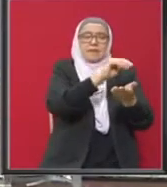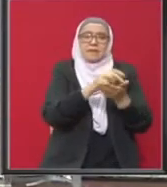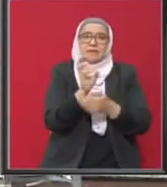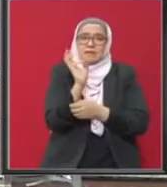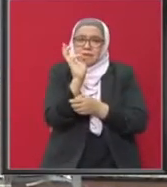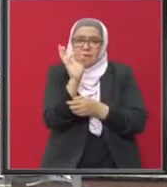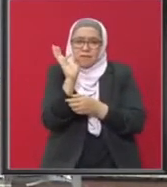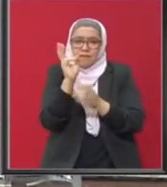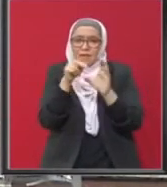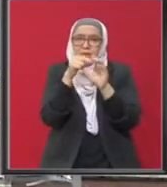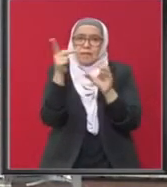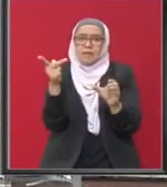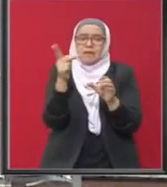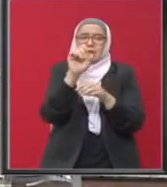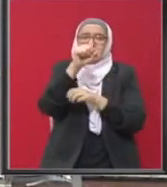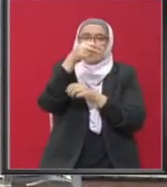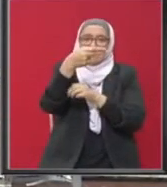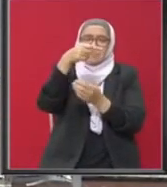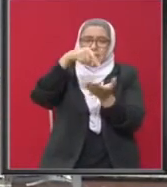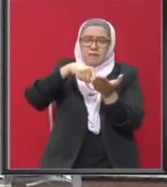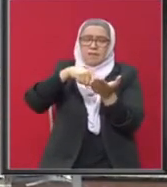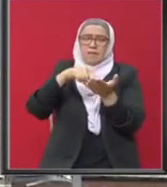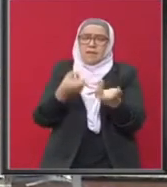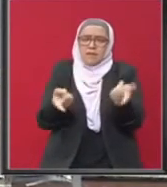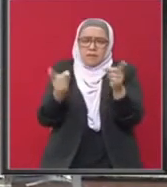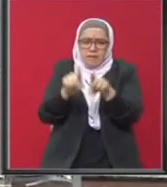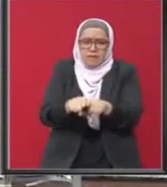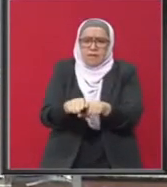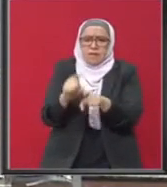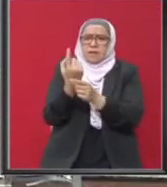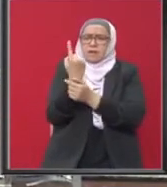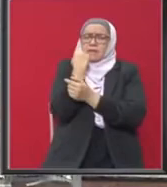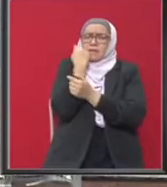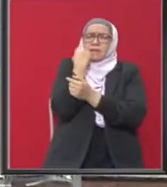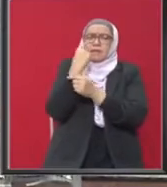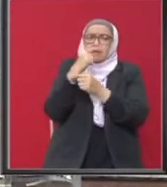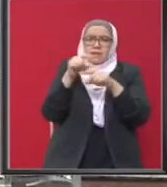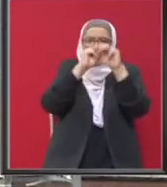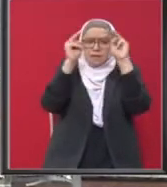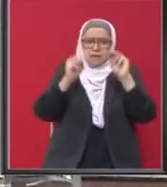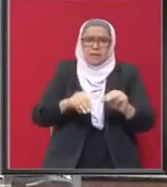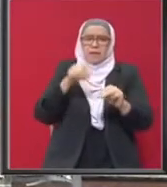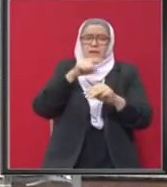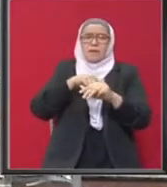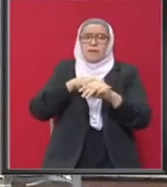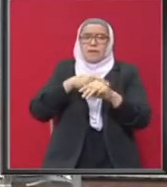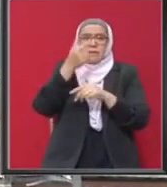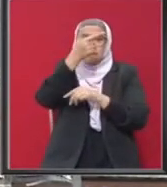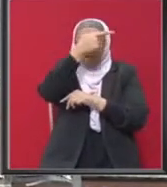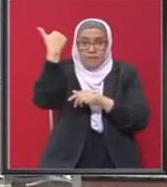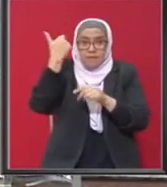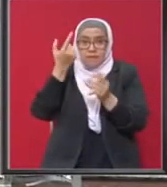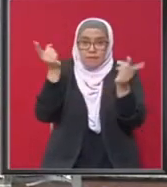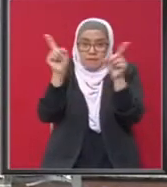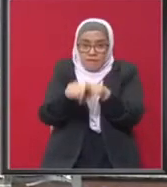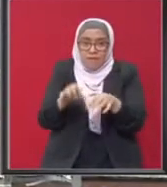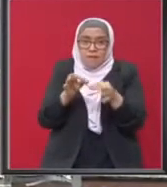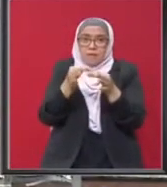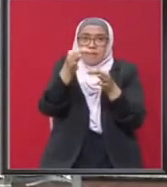Sahni yang berlaku pada terbaru musim ini kita antar ke Puncak kelewatan Ya Allah